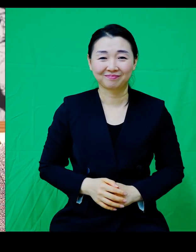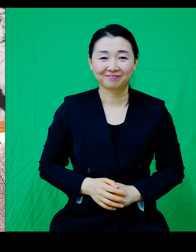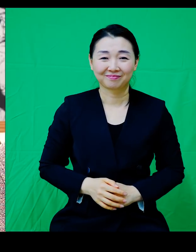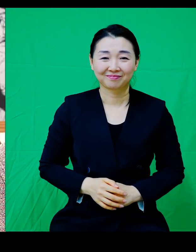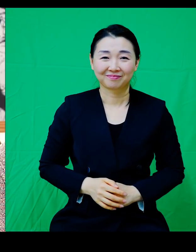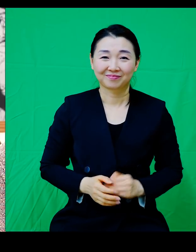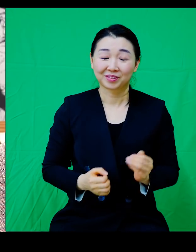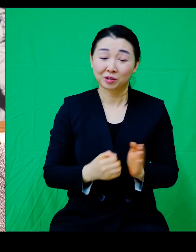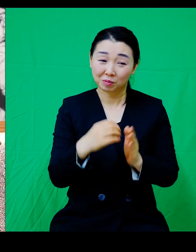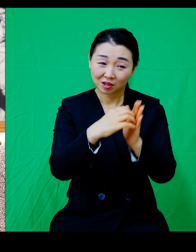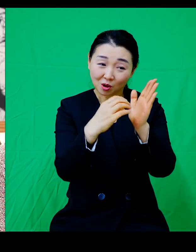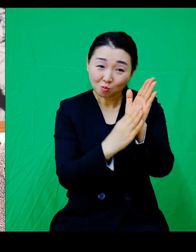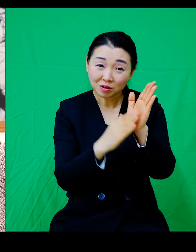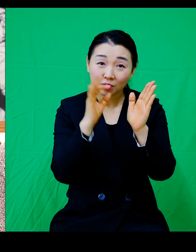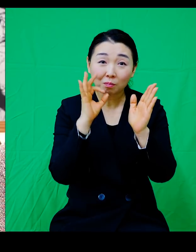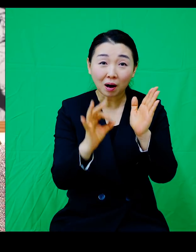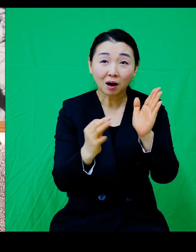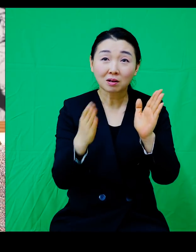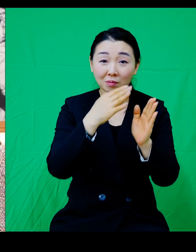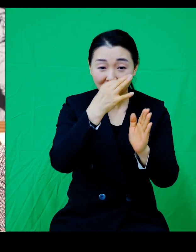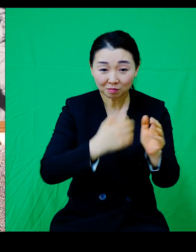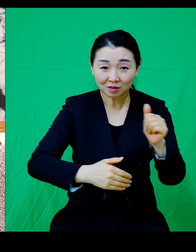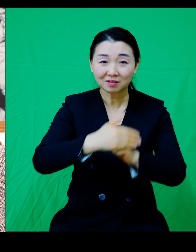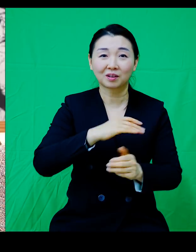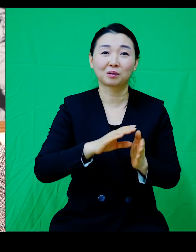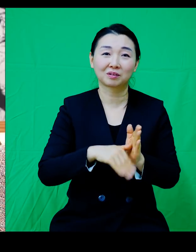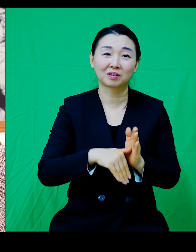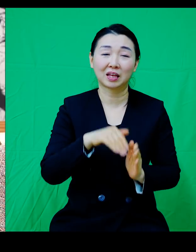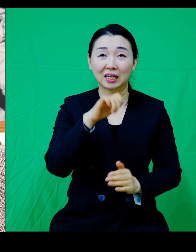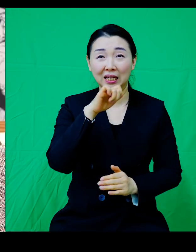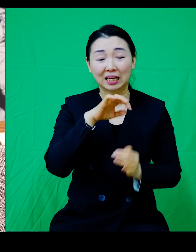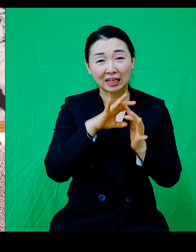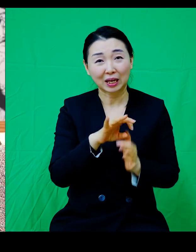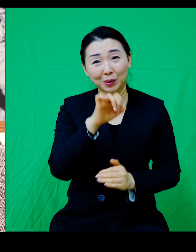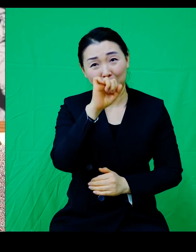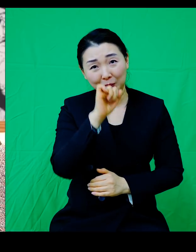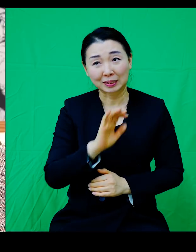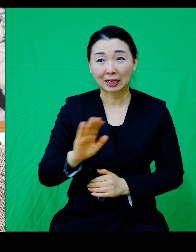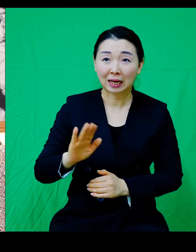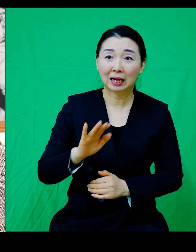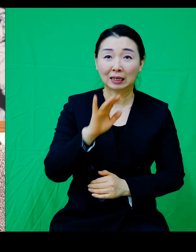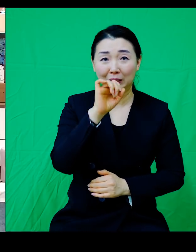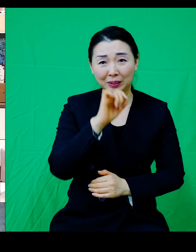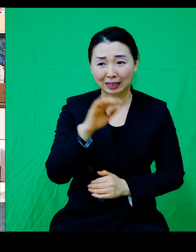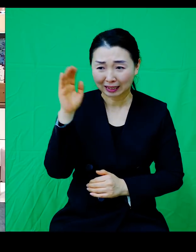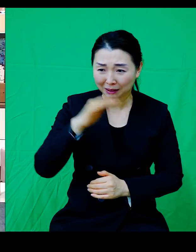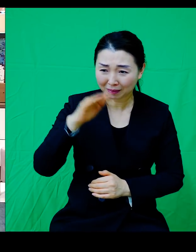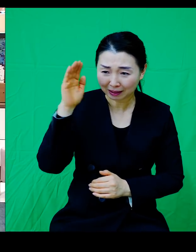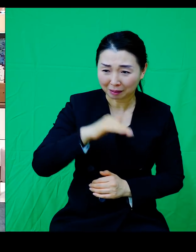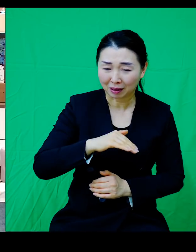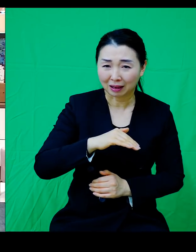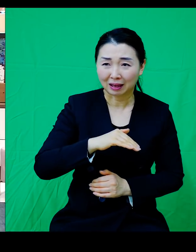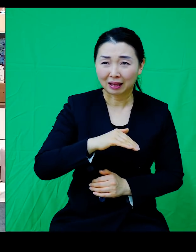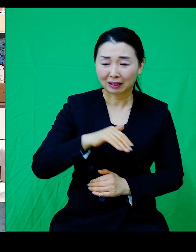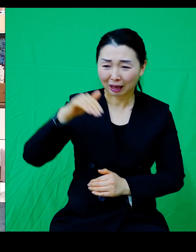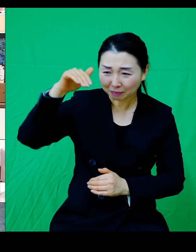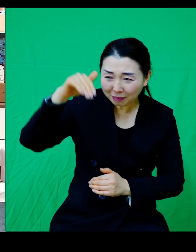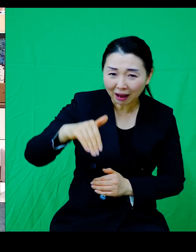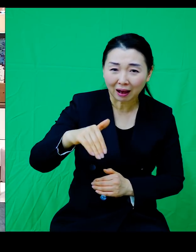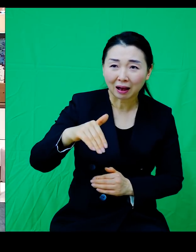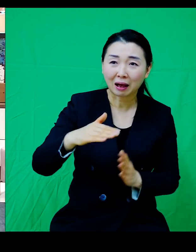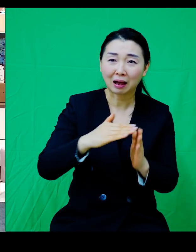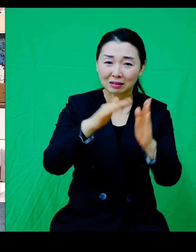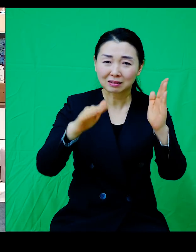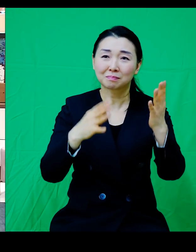이렇게 TV 다큐멘터리 같은 거 봐도 이렇게 힘든 상황에서 계속 안 좋게만 가는 집들이 많이 나오는데